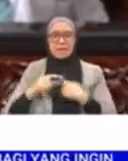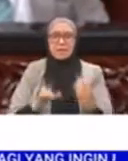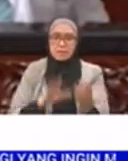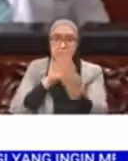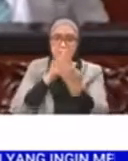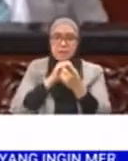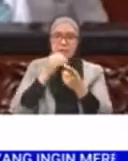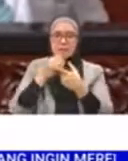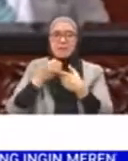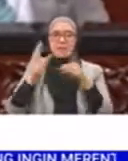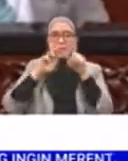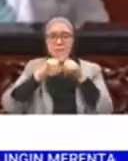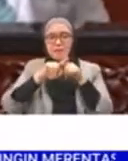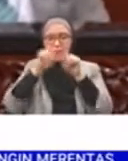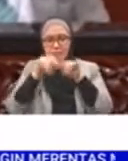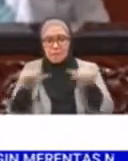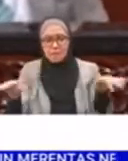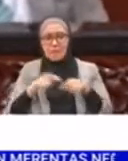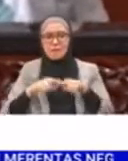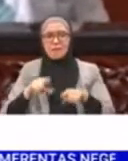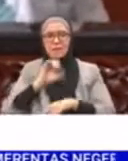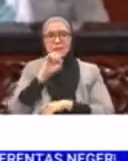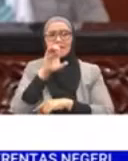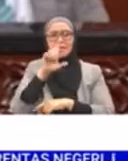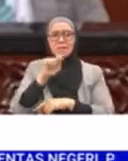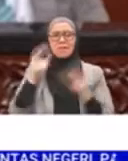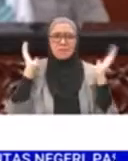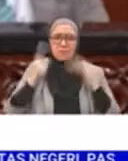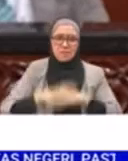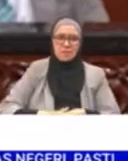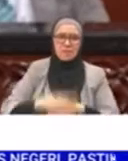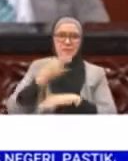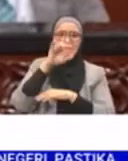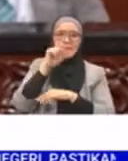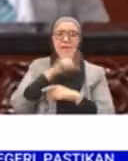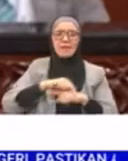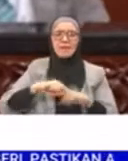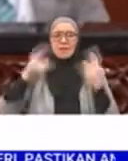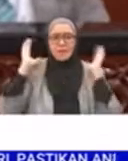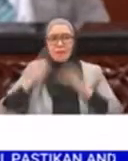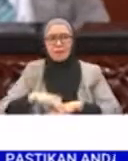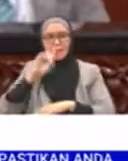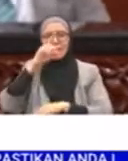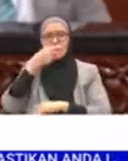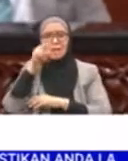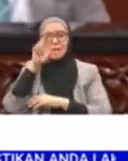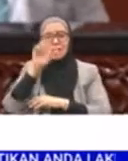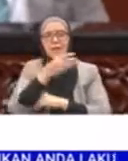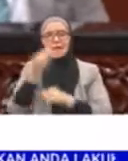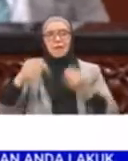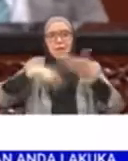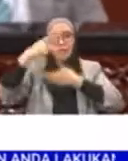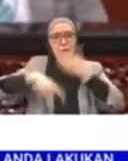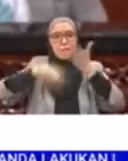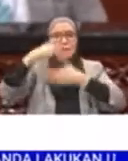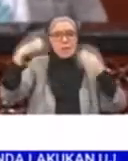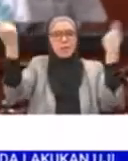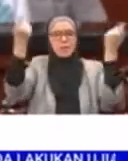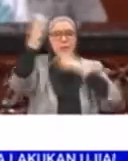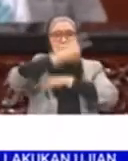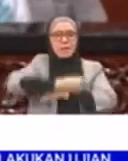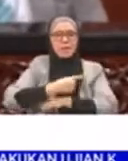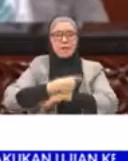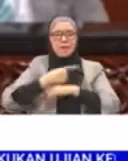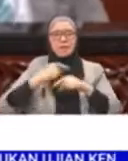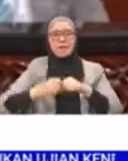dan solat hajat, solat duha dan sebagai program-program sempena sambutan Hari Kebesaran Islam. Dan juga program